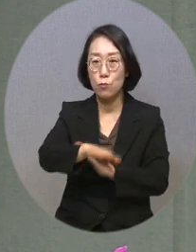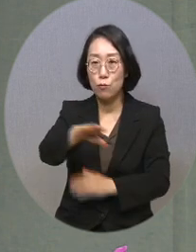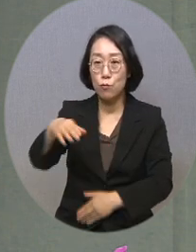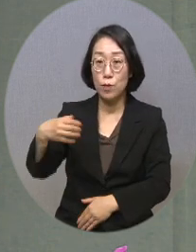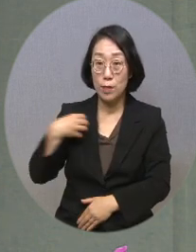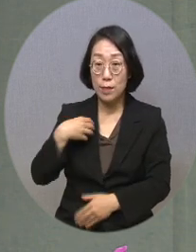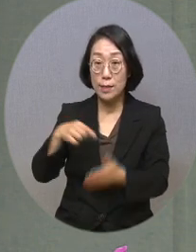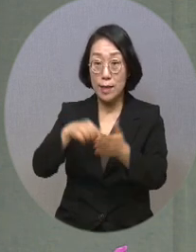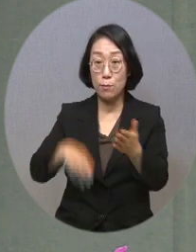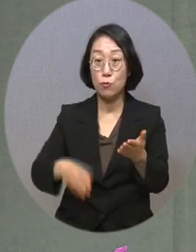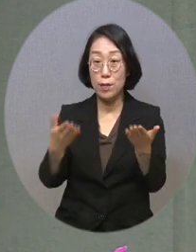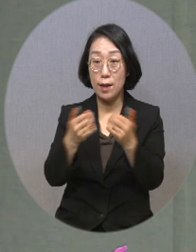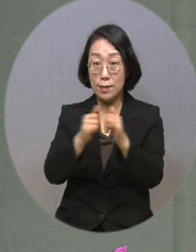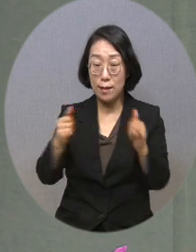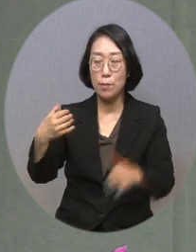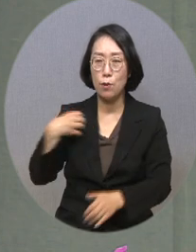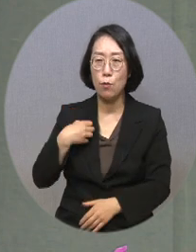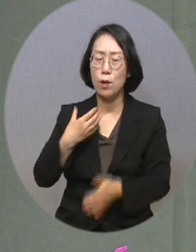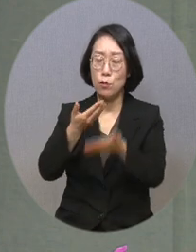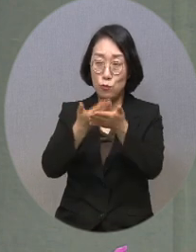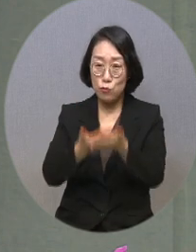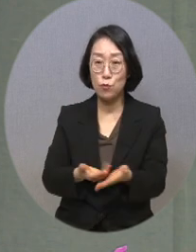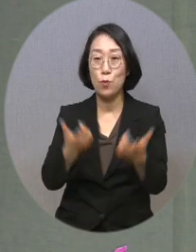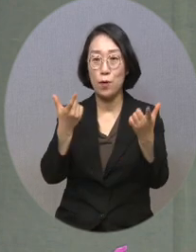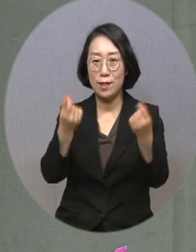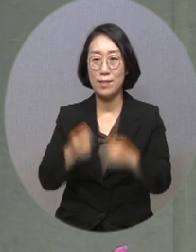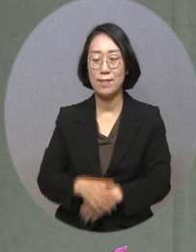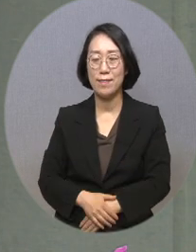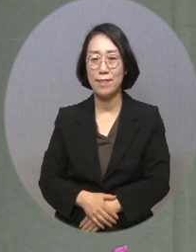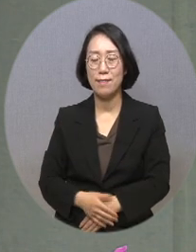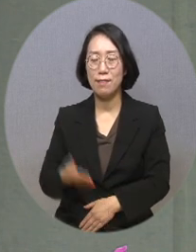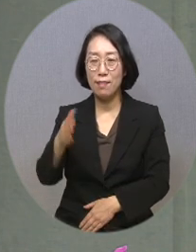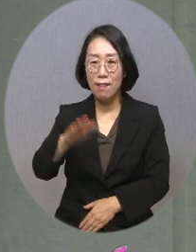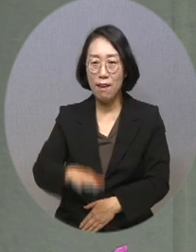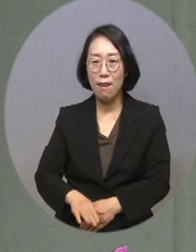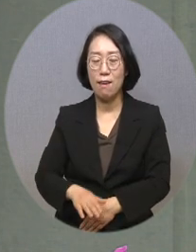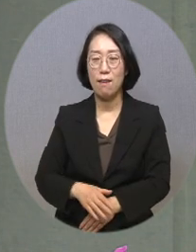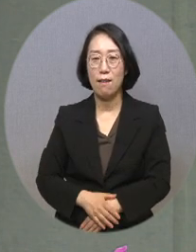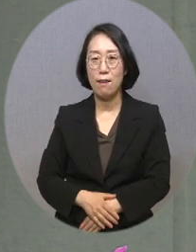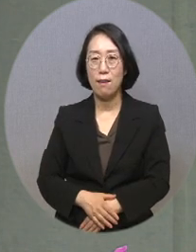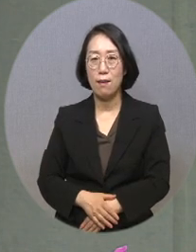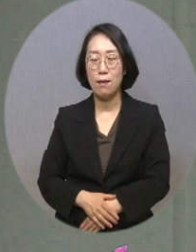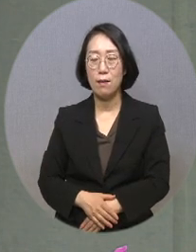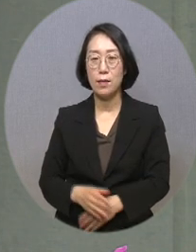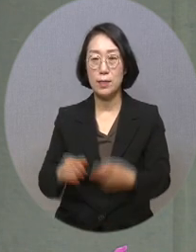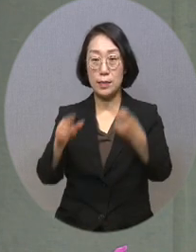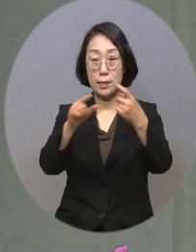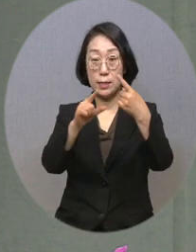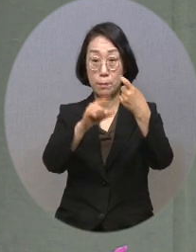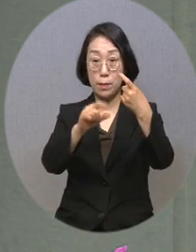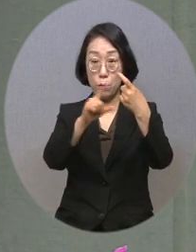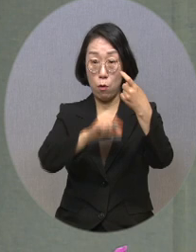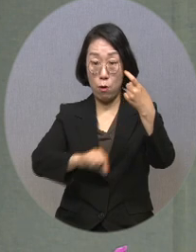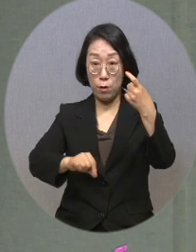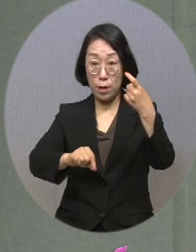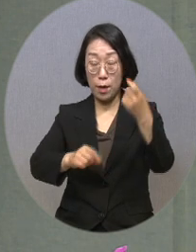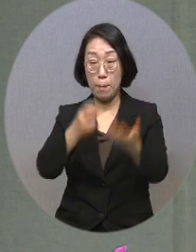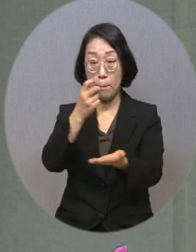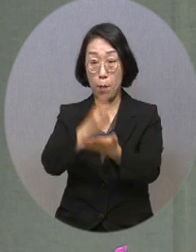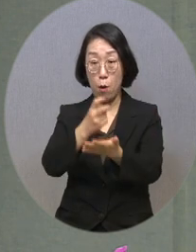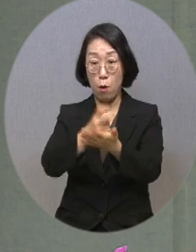네. 크다고 보겠습니다. 그런데 이제 지난번 11월 달에 통과가 된